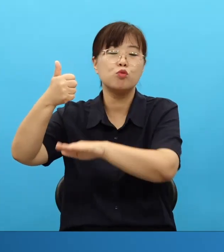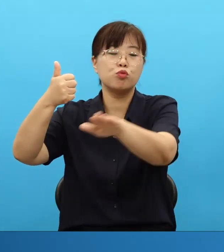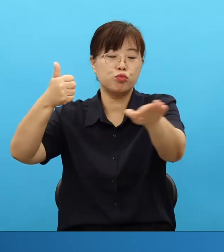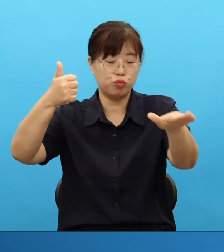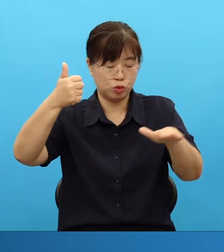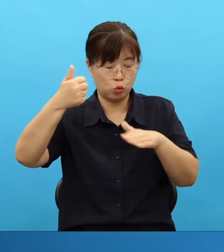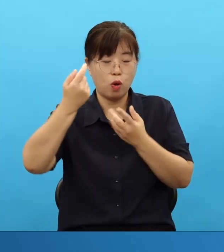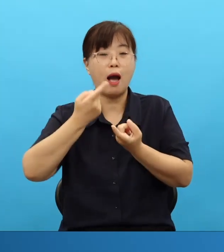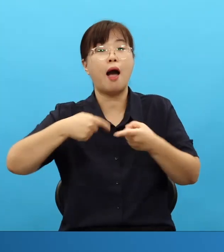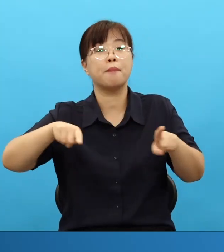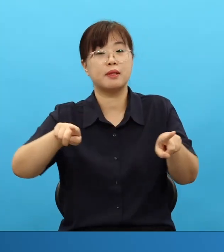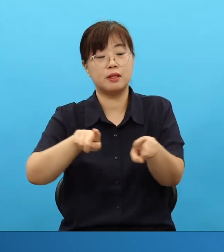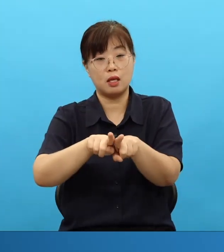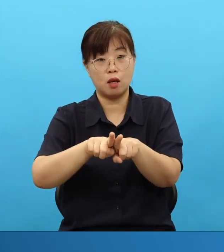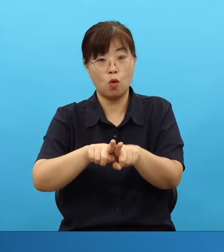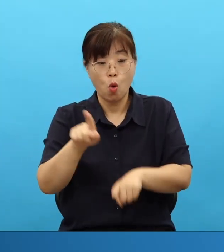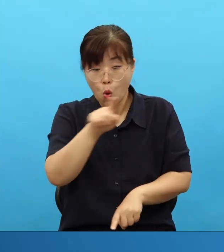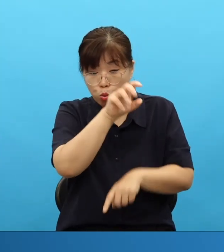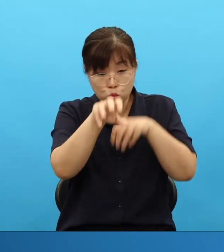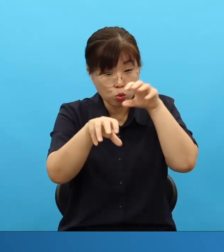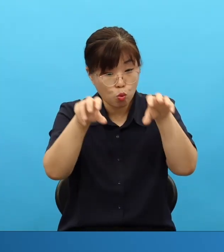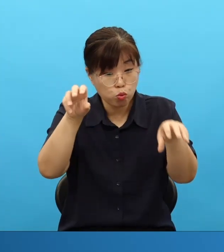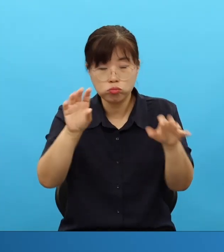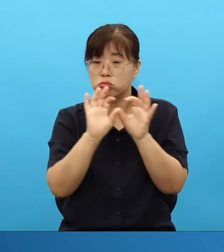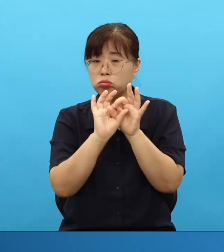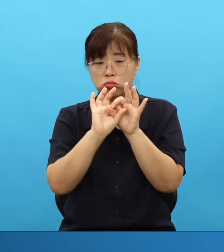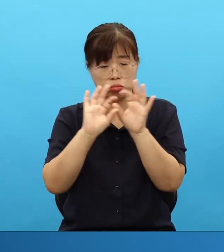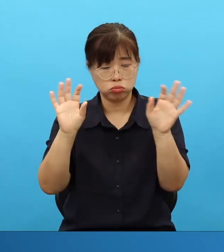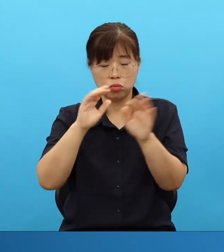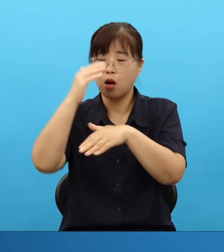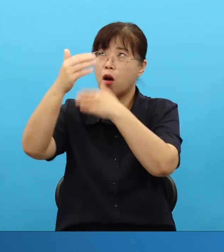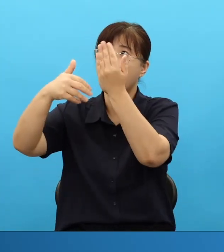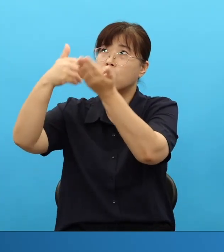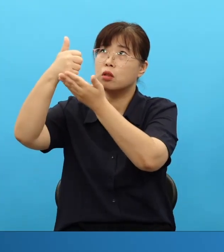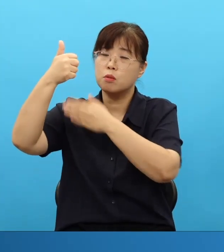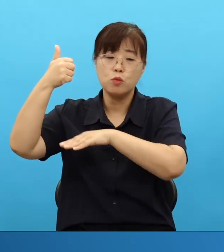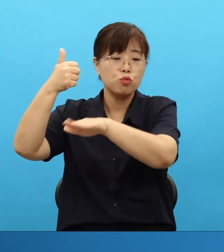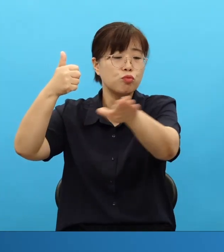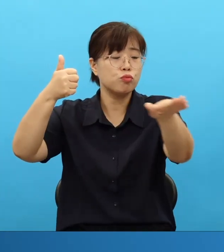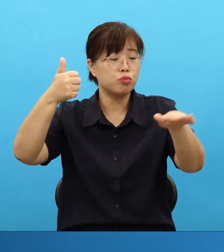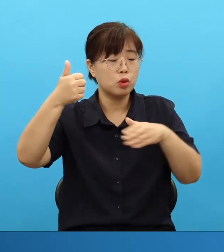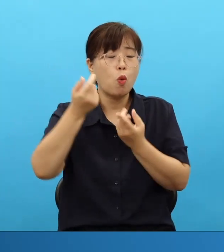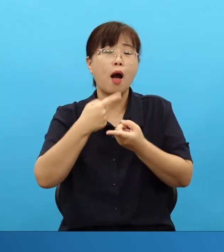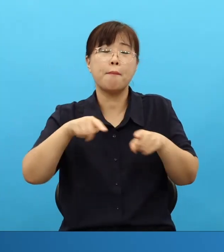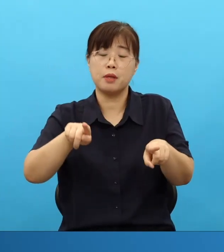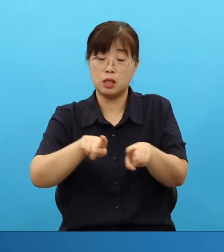거 어디에 있든지 하나님은 교회와 우리와 함께